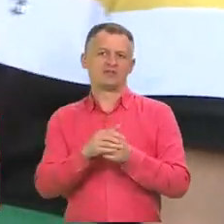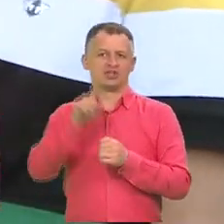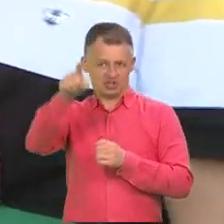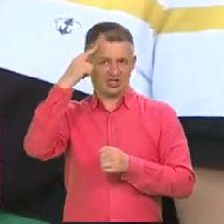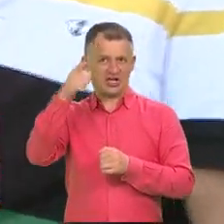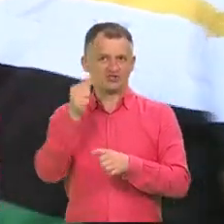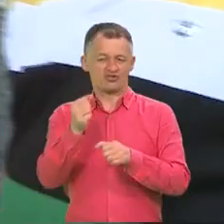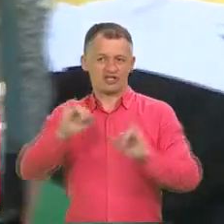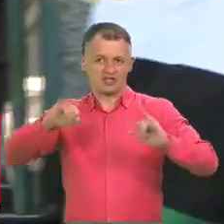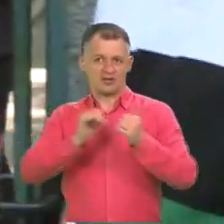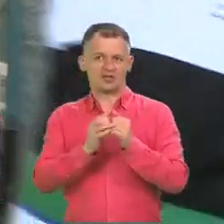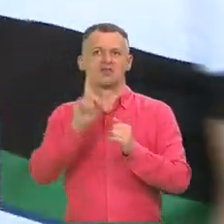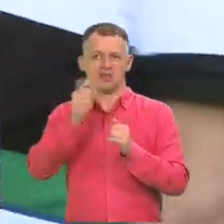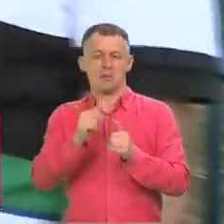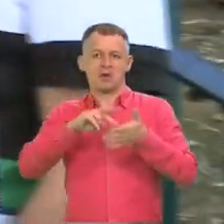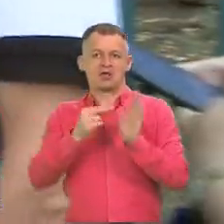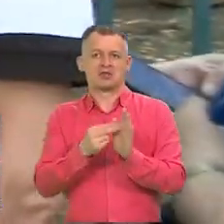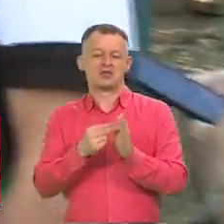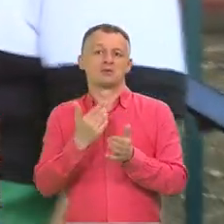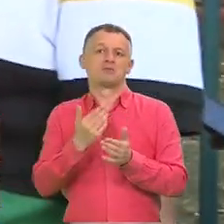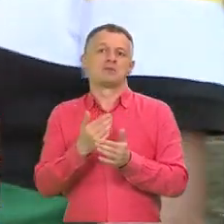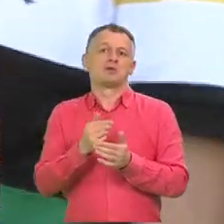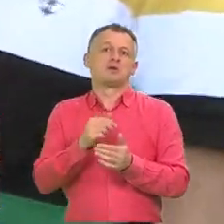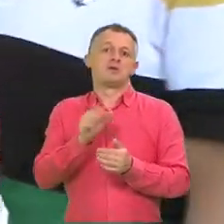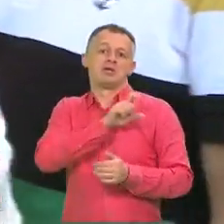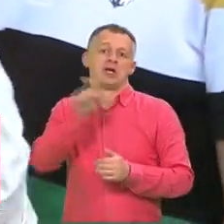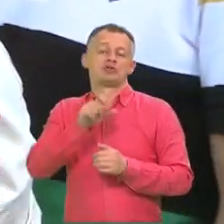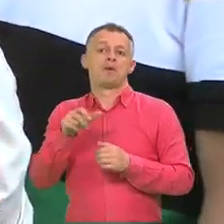așteaptă. Da, pregătită, nemaipomenit, datorită primarului nostru. Eu nu am putut